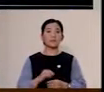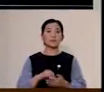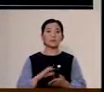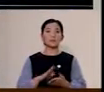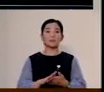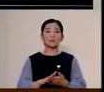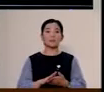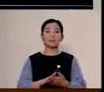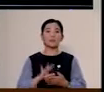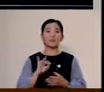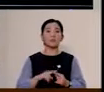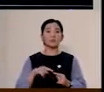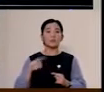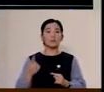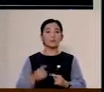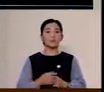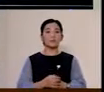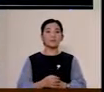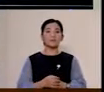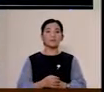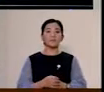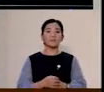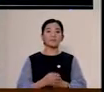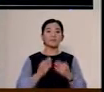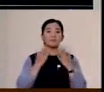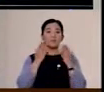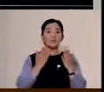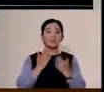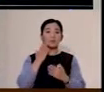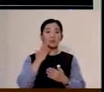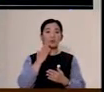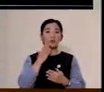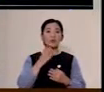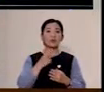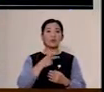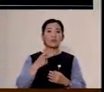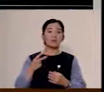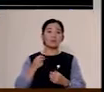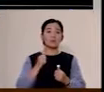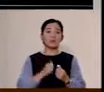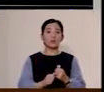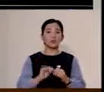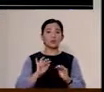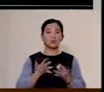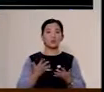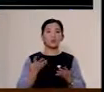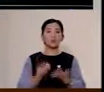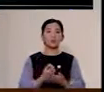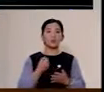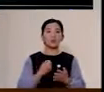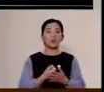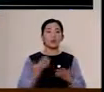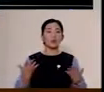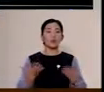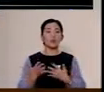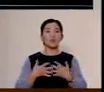Запишем и переходим к следующему. Прочитайте приближенные равенства в каждом случае, определите, до какого